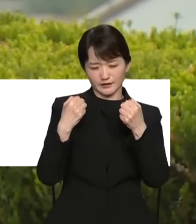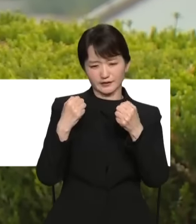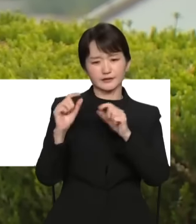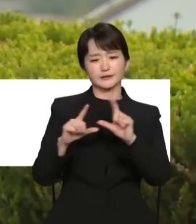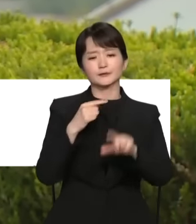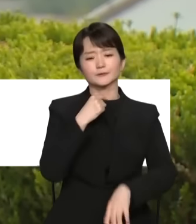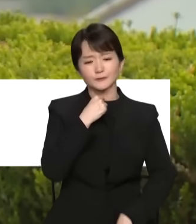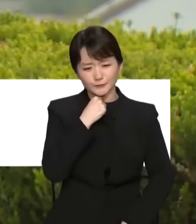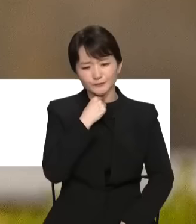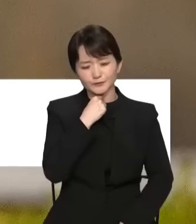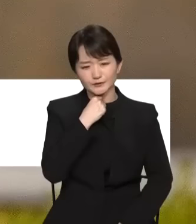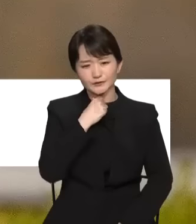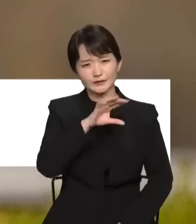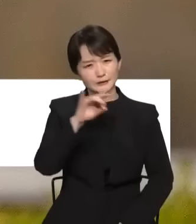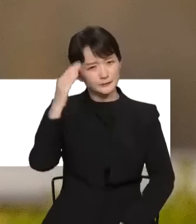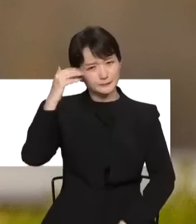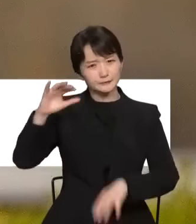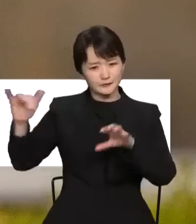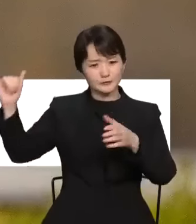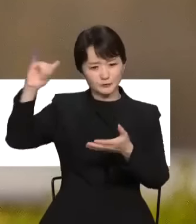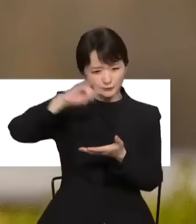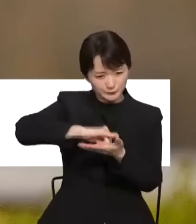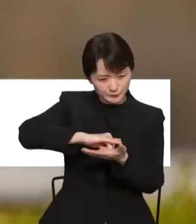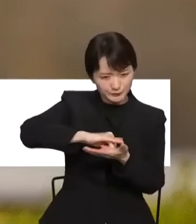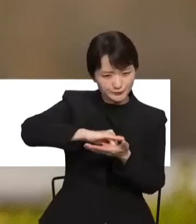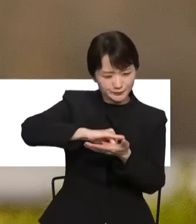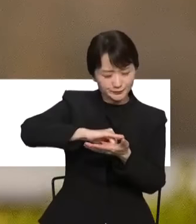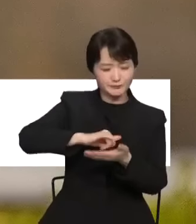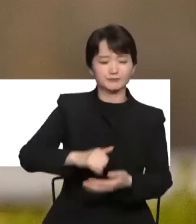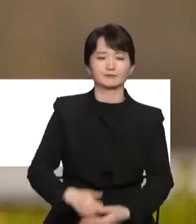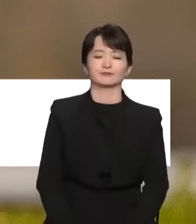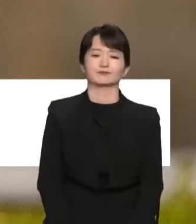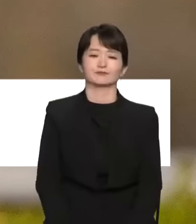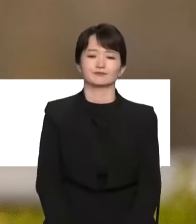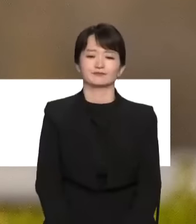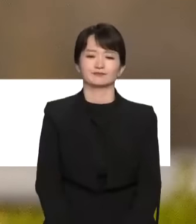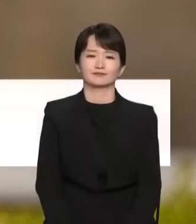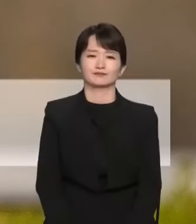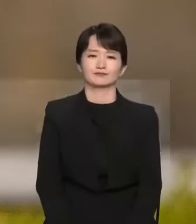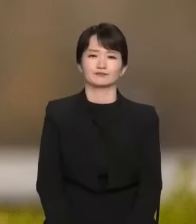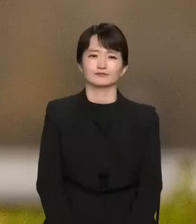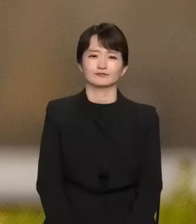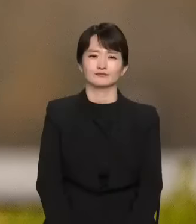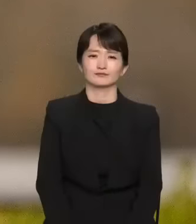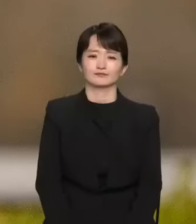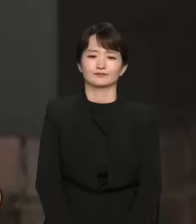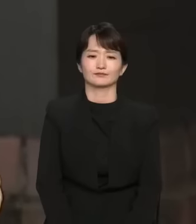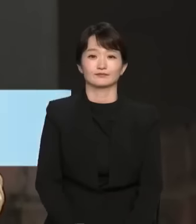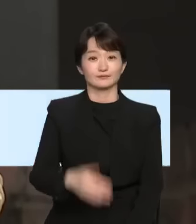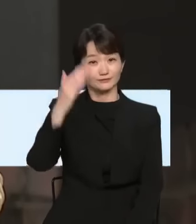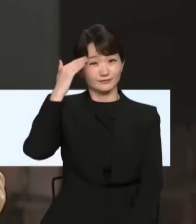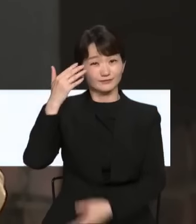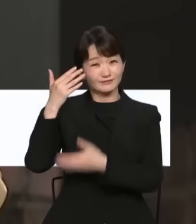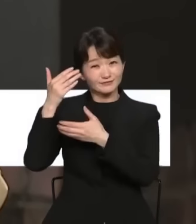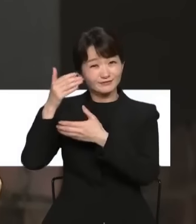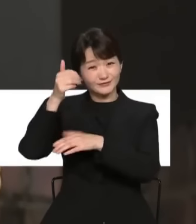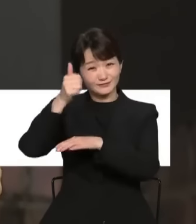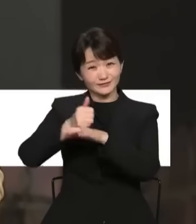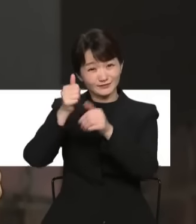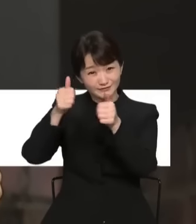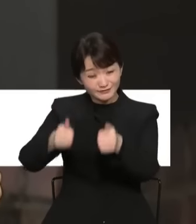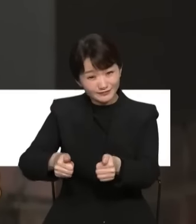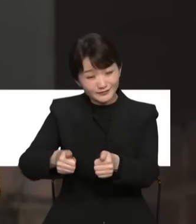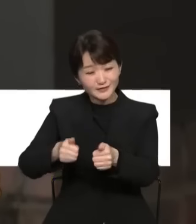in good condition. And every now and then coming back to Korea. 한국 팬들에게 마지막으로 인사 한마디